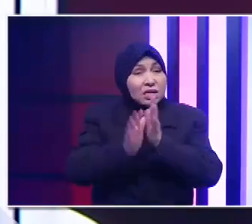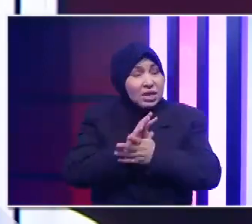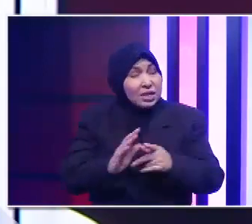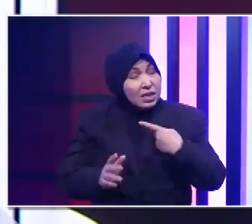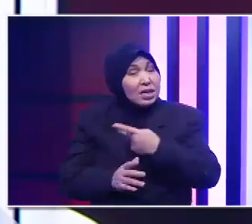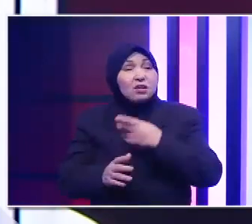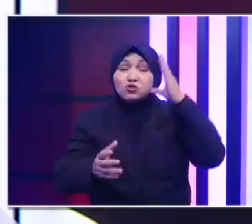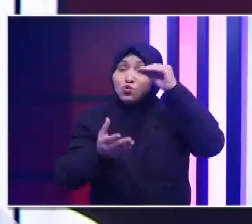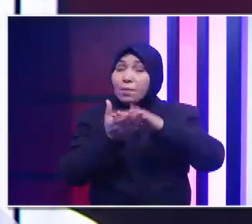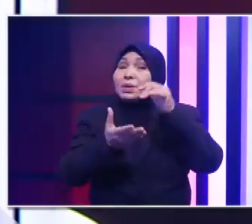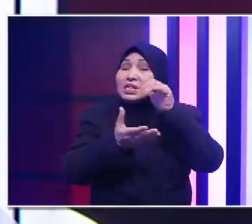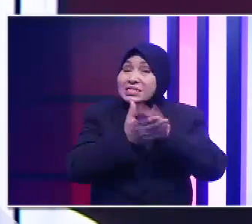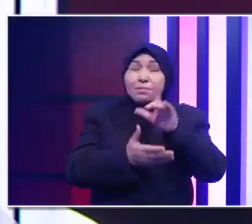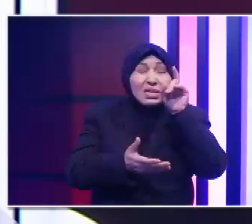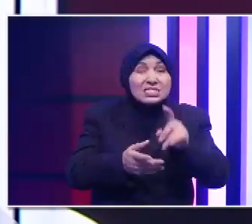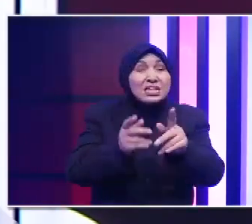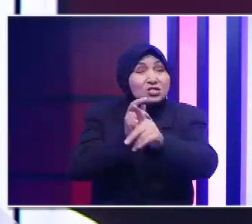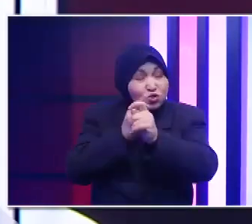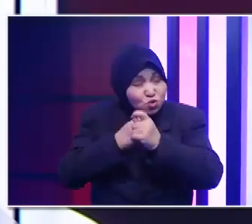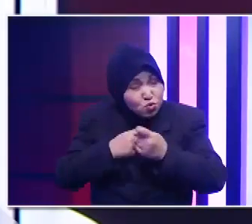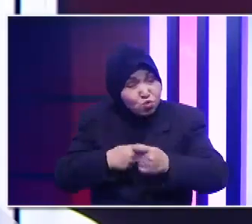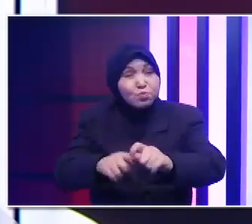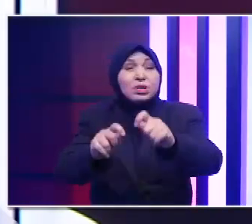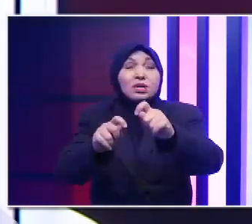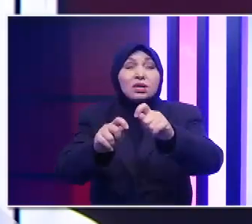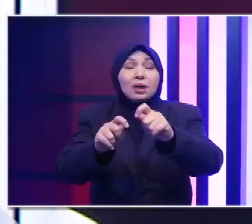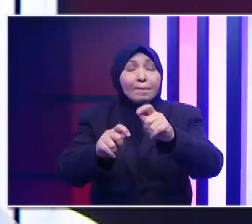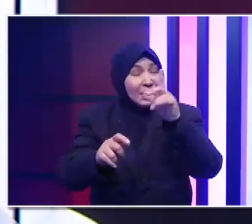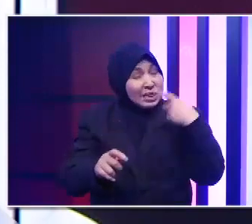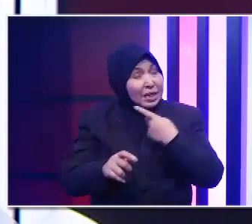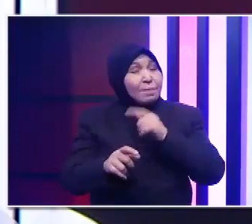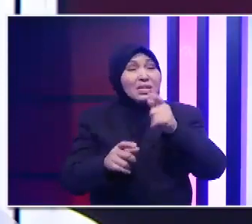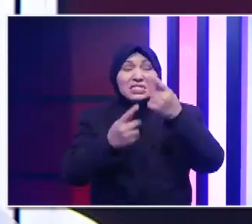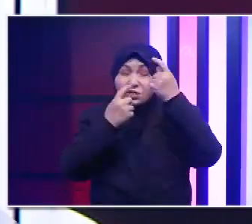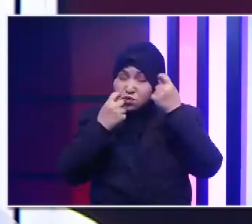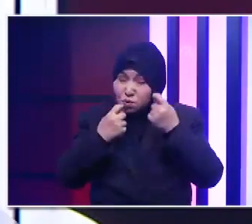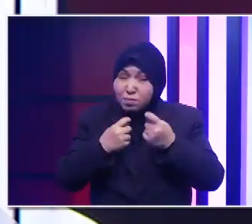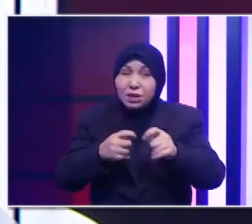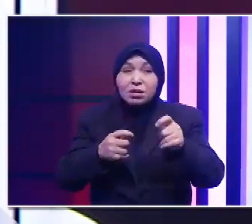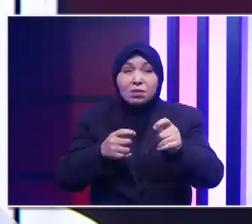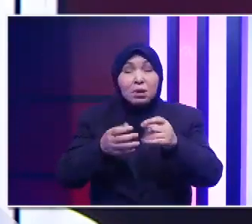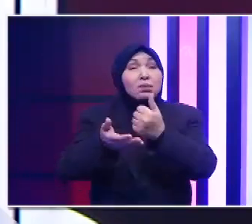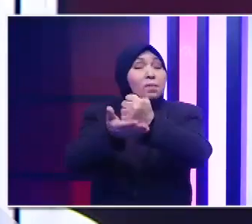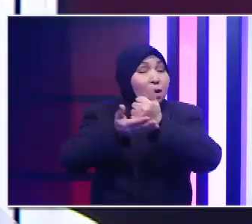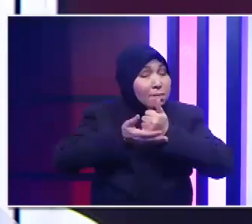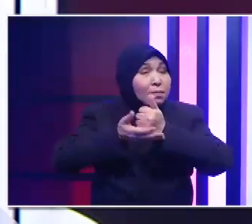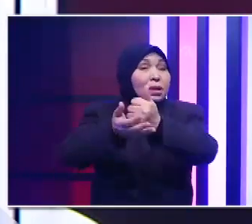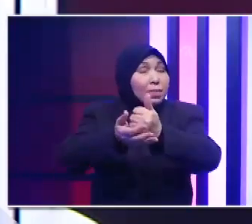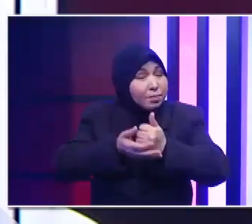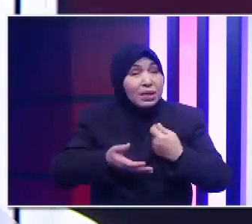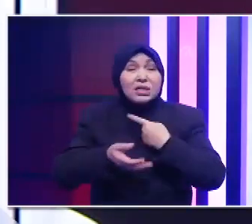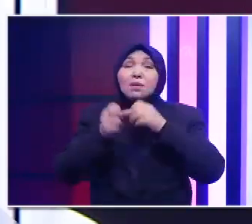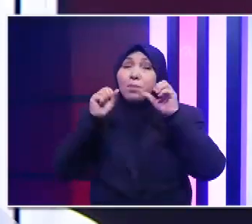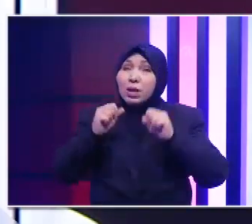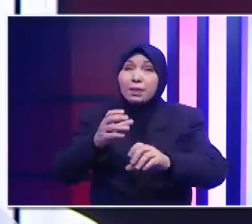suami istri kita perlu coba untuk wata'awanu Alal birri wattaqwa kita perlu saling bantu-membantu agak kita semua